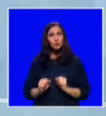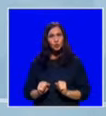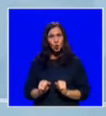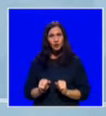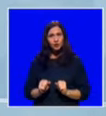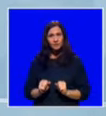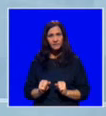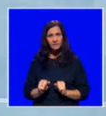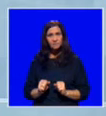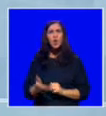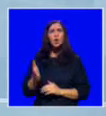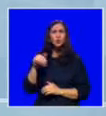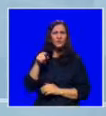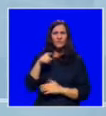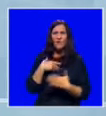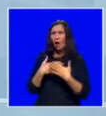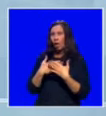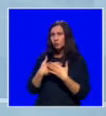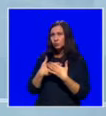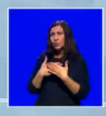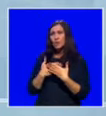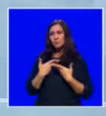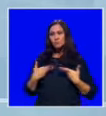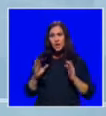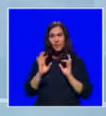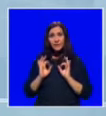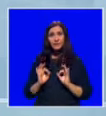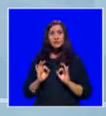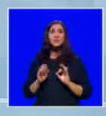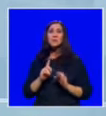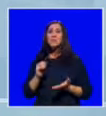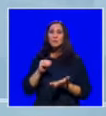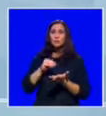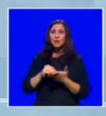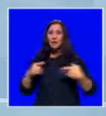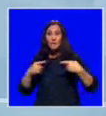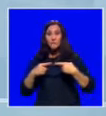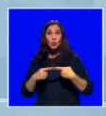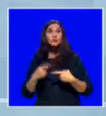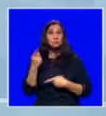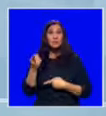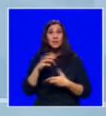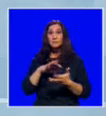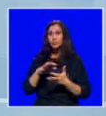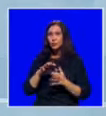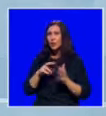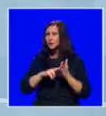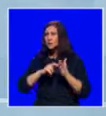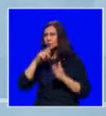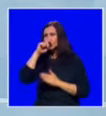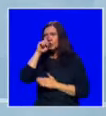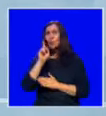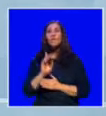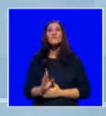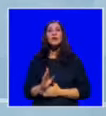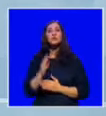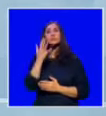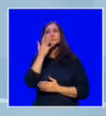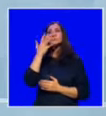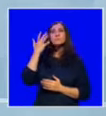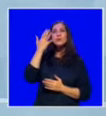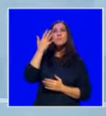И дори в това отношение ние наистина някак си не сложихме фокуса върху тези политики. Изключително важно е да си